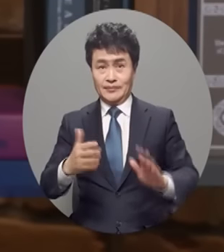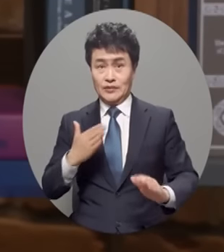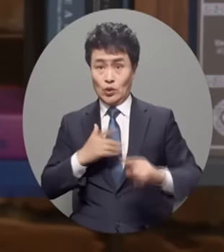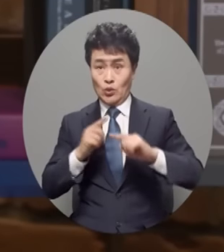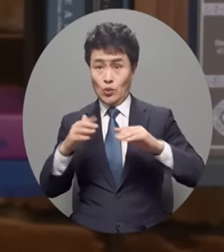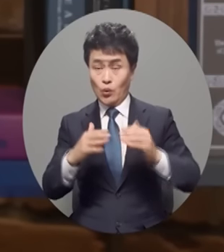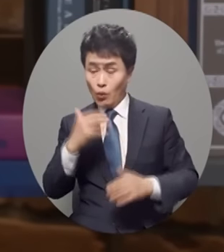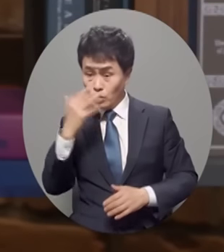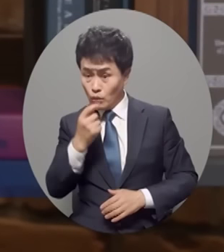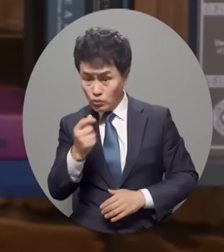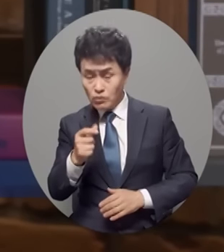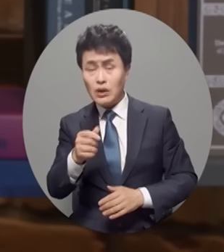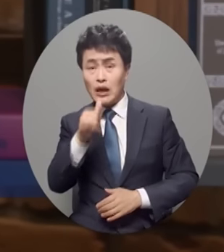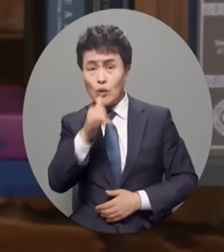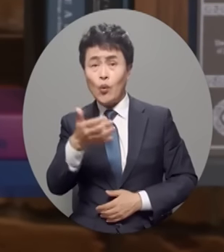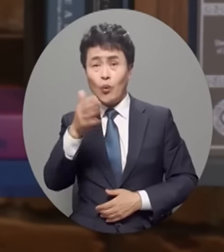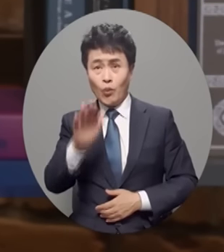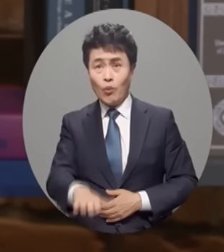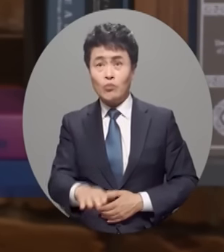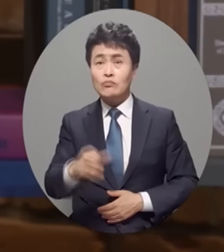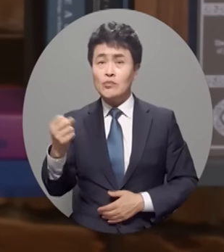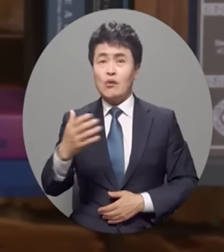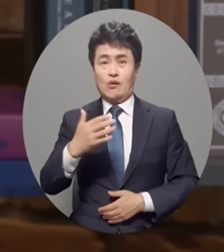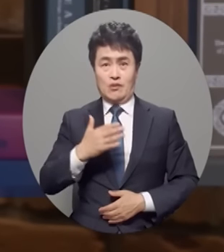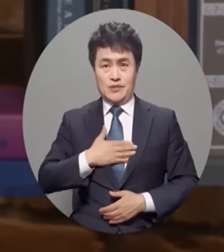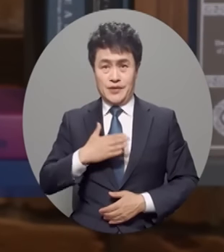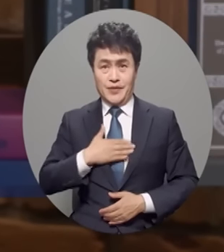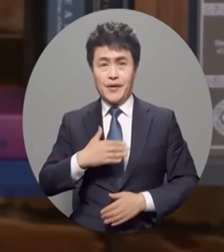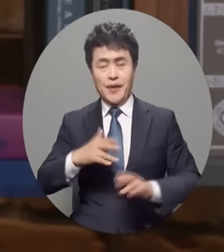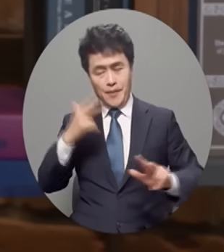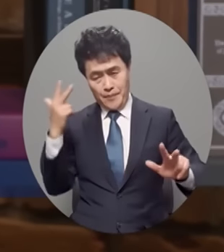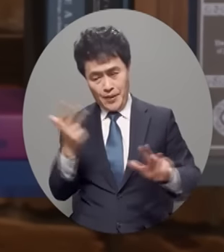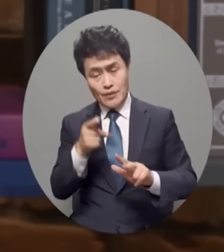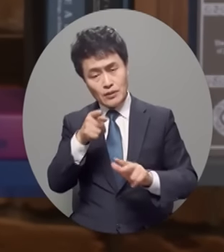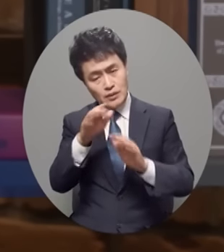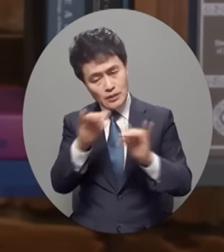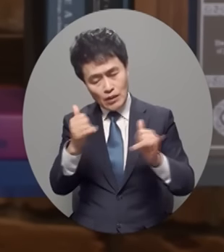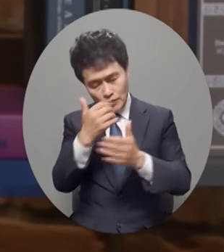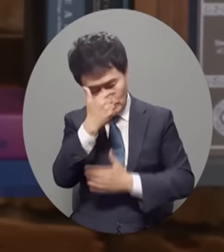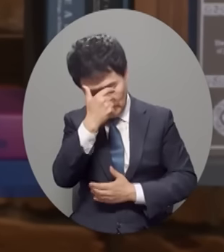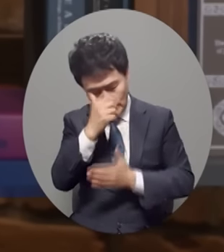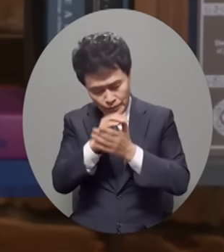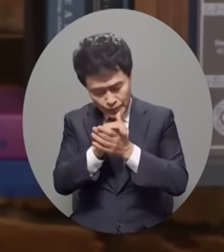성소수자 성도가 있고 그리고 저는 매주일 그를 위해서 기도를 하고